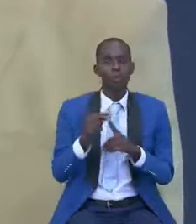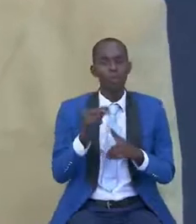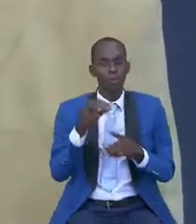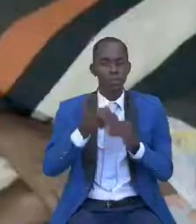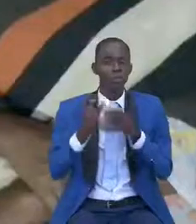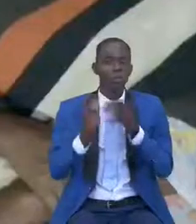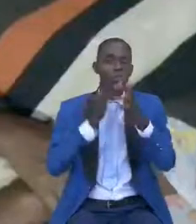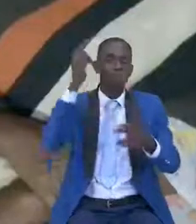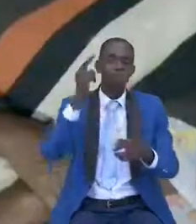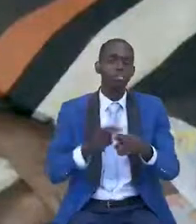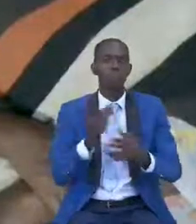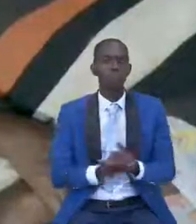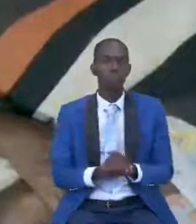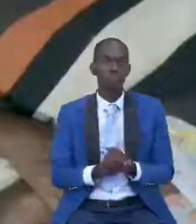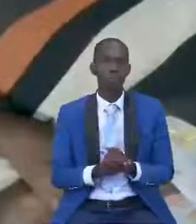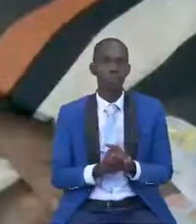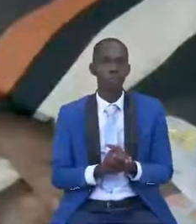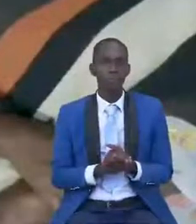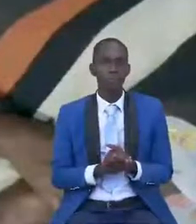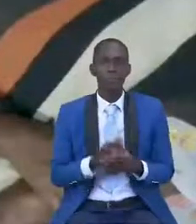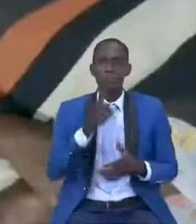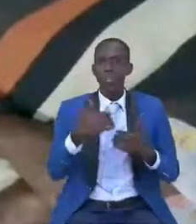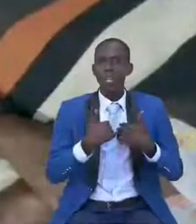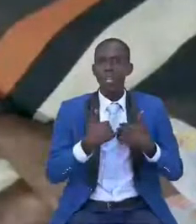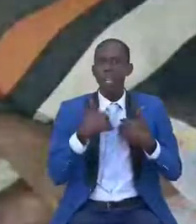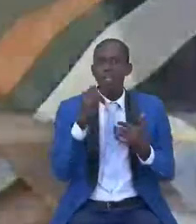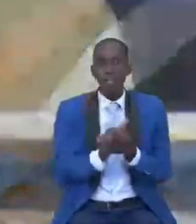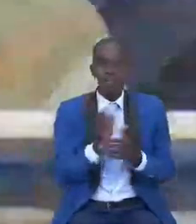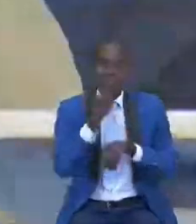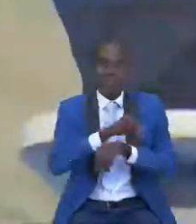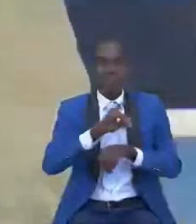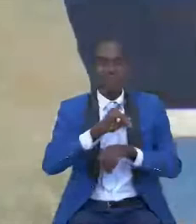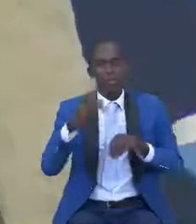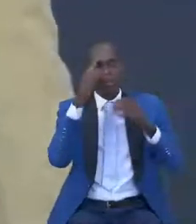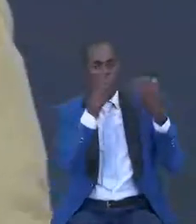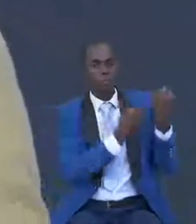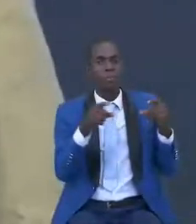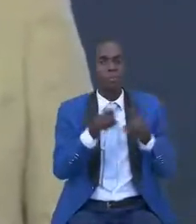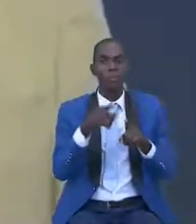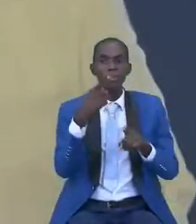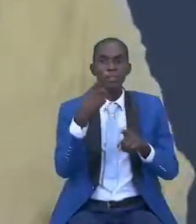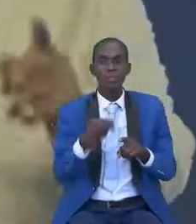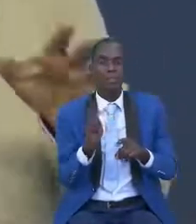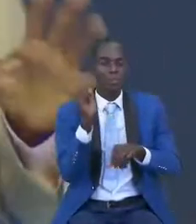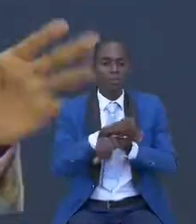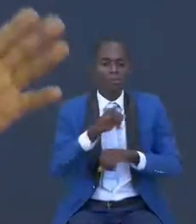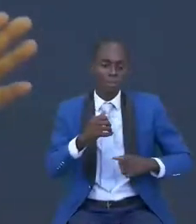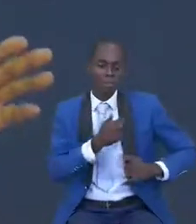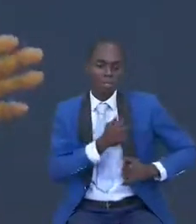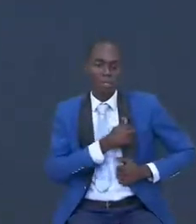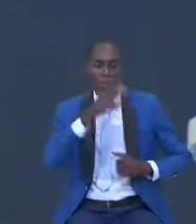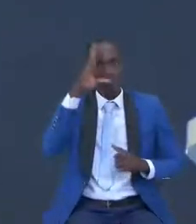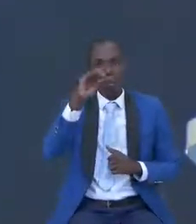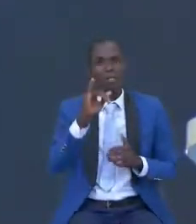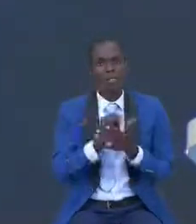honorer ta dépendance en sa parole au nom de Jésus. Tu as cette foi